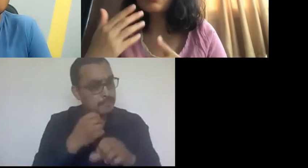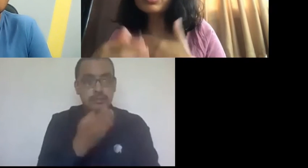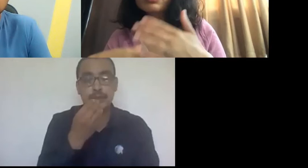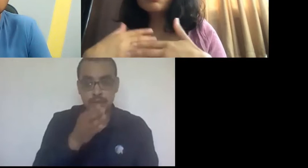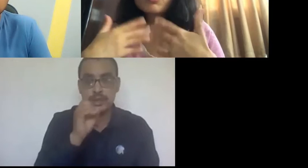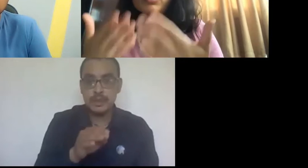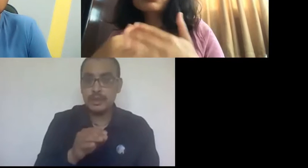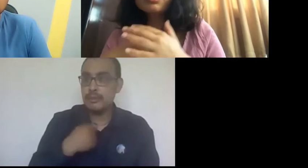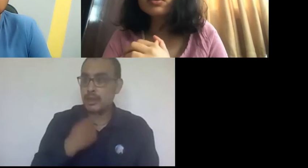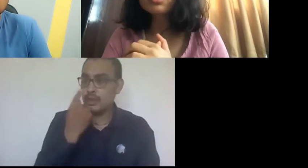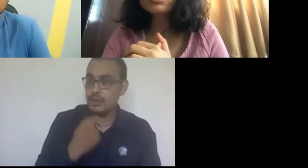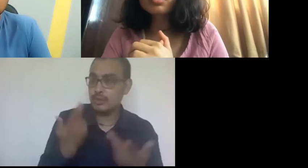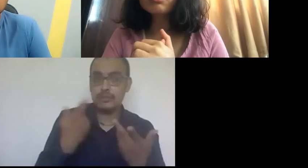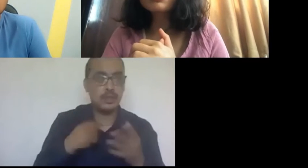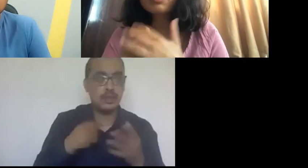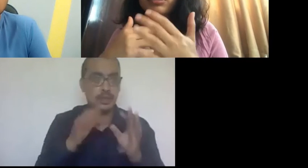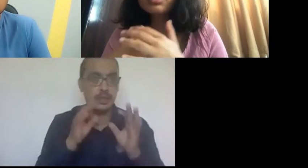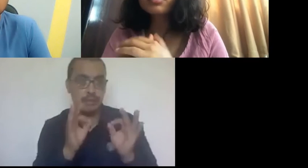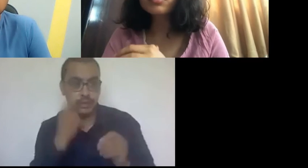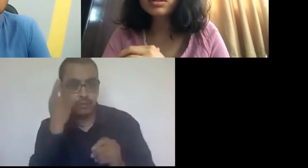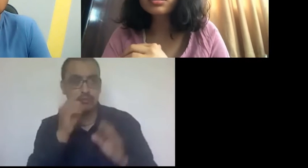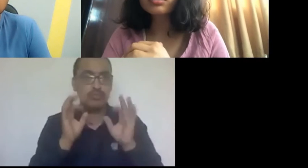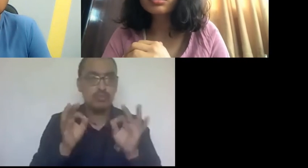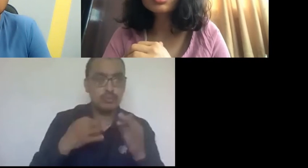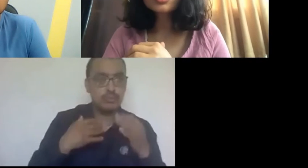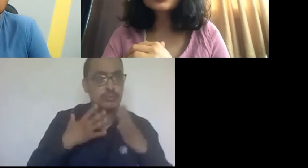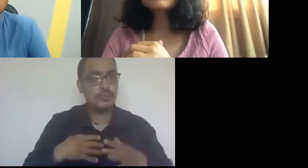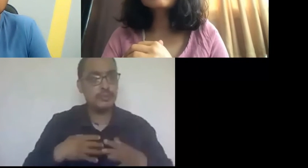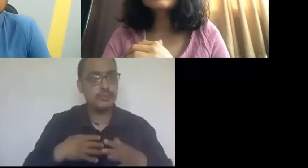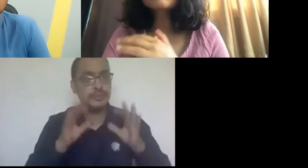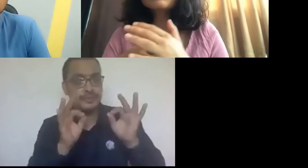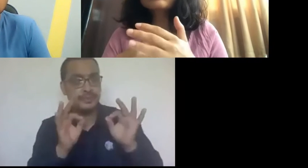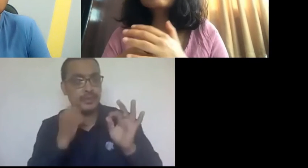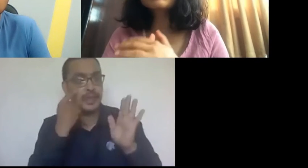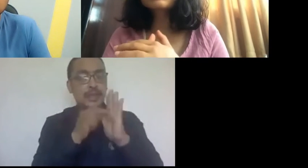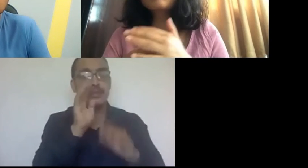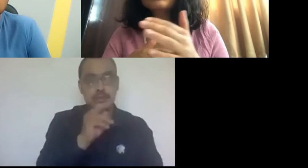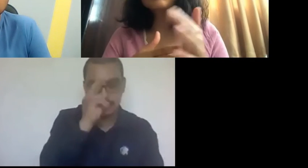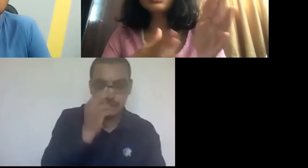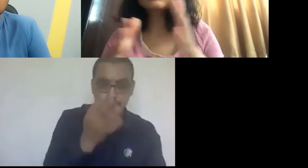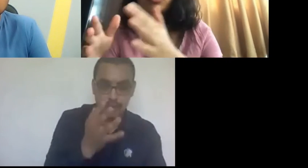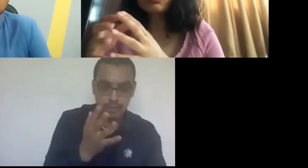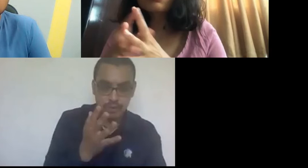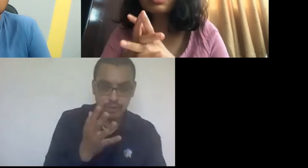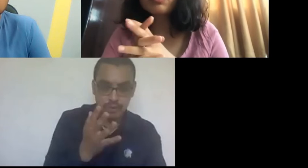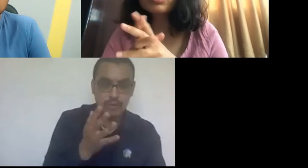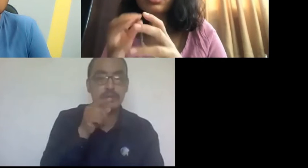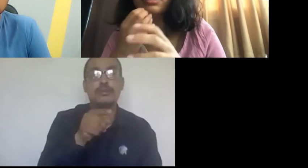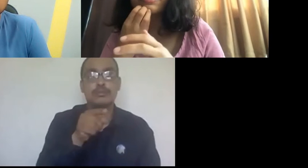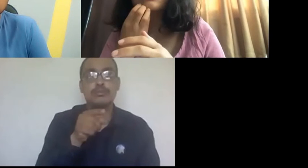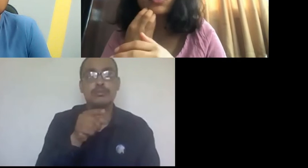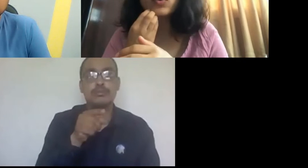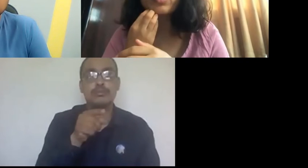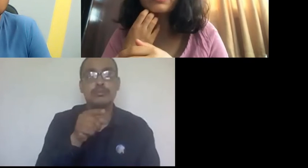राम्रो अपियरेन्स, मेरो अपियरेन्स राम्रो छ कि छैन, म राम्रो देखिरहेको छु कि छैन, होइन. सो यो चाहिँ अब एडजस्टमेन्ट चाहिँ हाम्रो यो एज अनुसार पनि